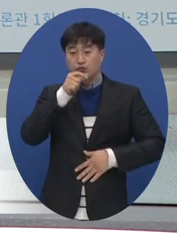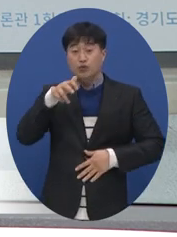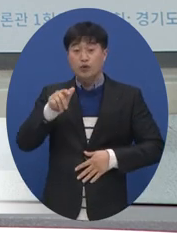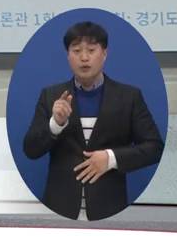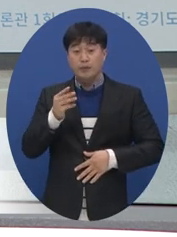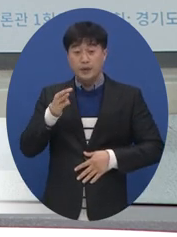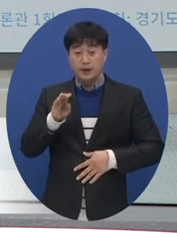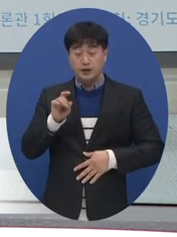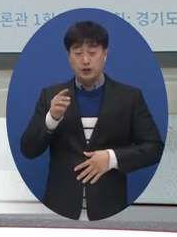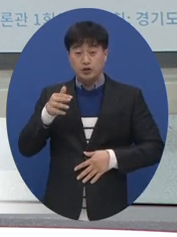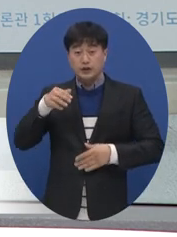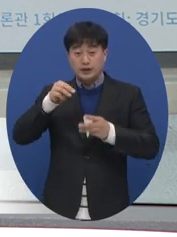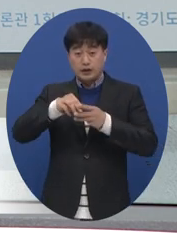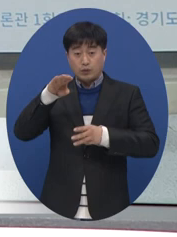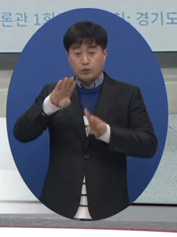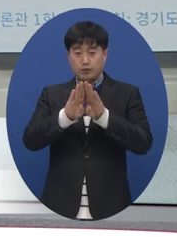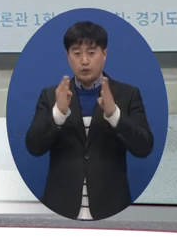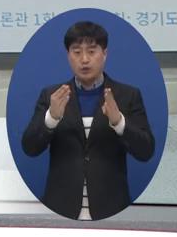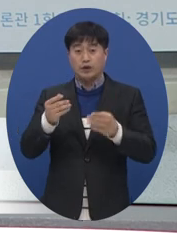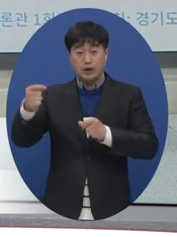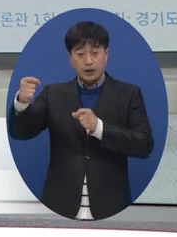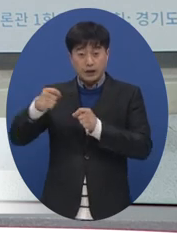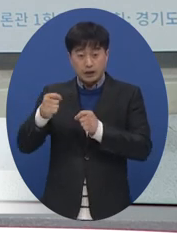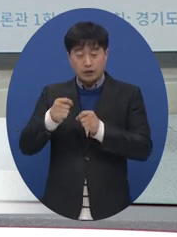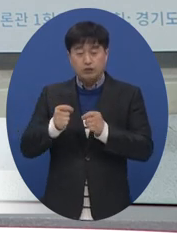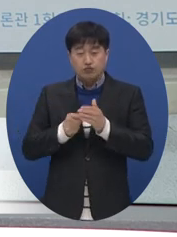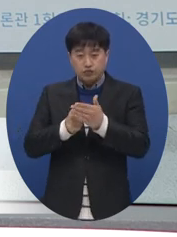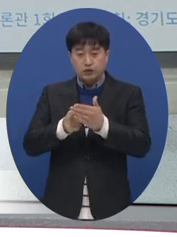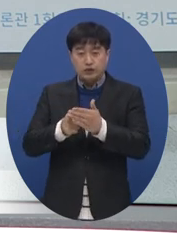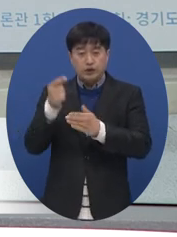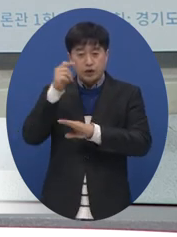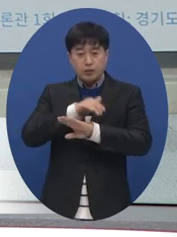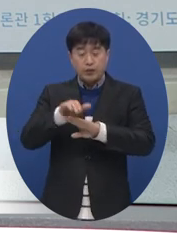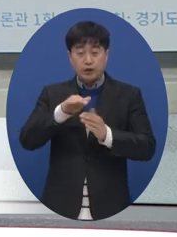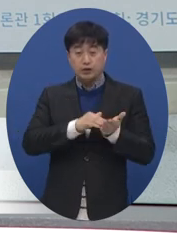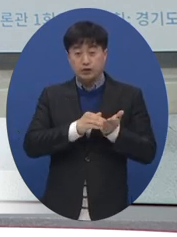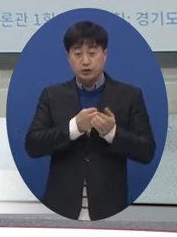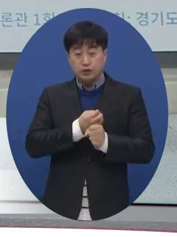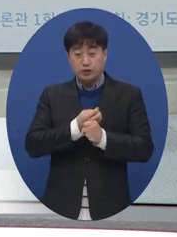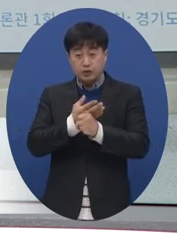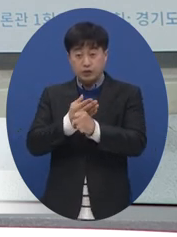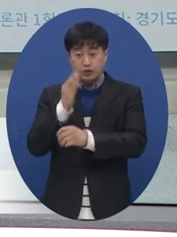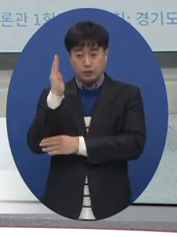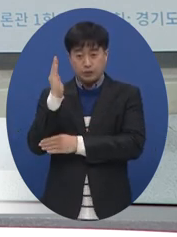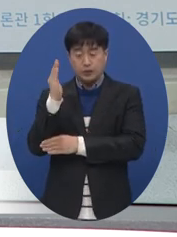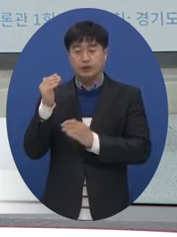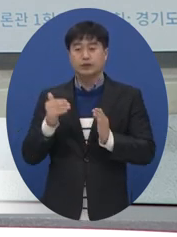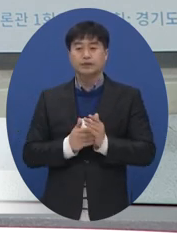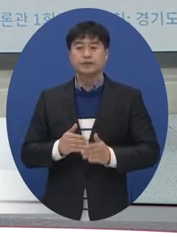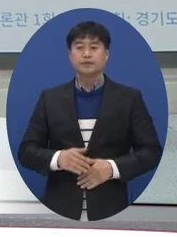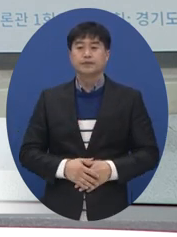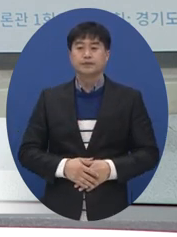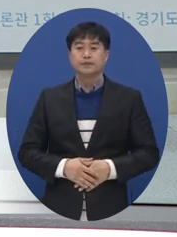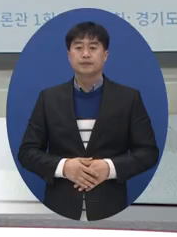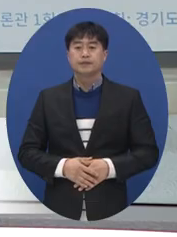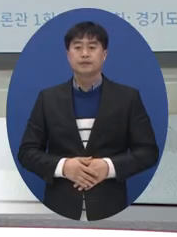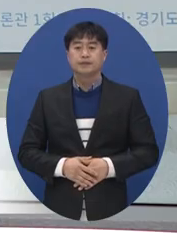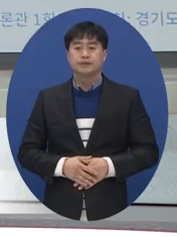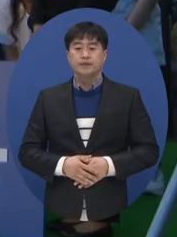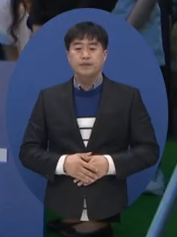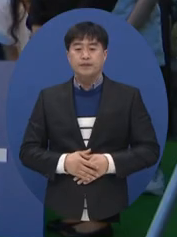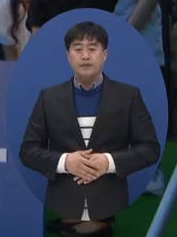합니다. 박람회를 앞두고 경기도는 추진 계획을 밝히는 언론 브리핑을 가졌습니다. 함께 보시죠.